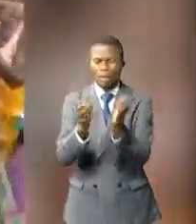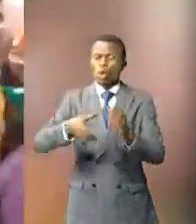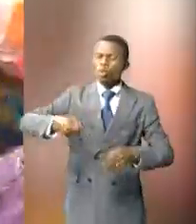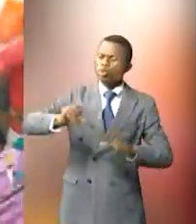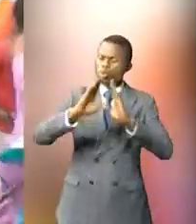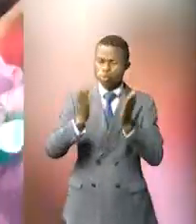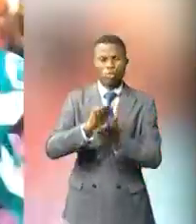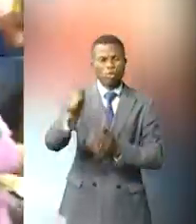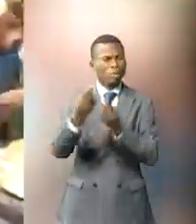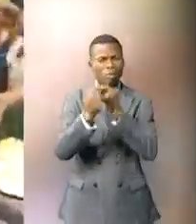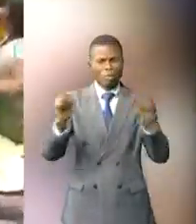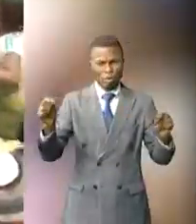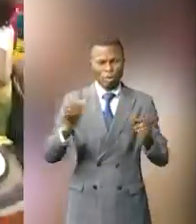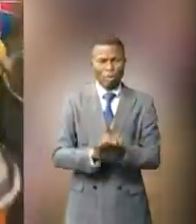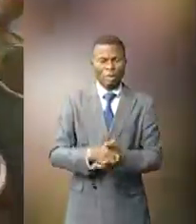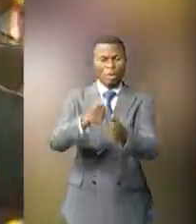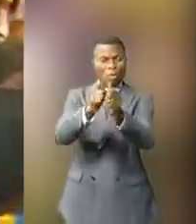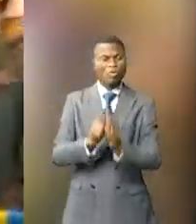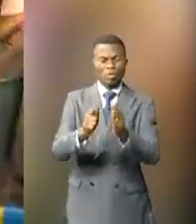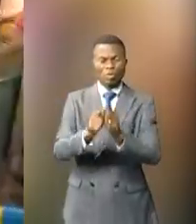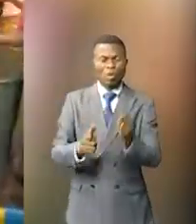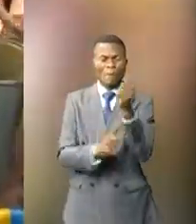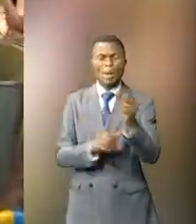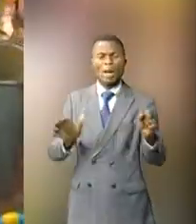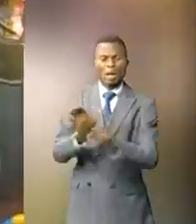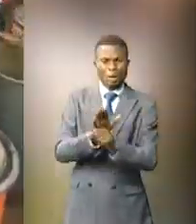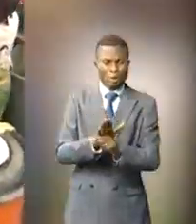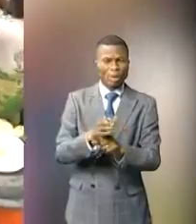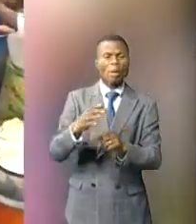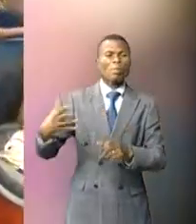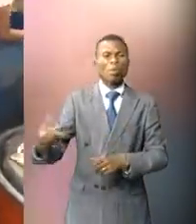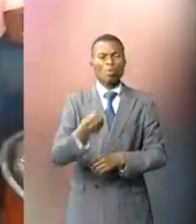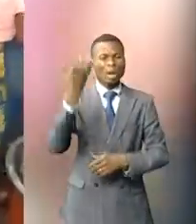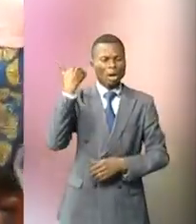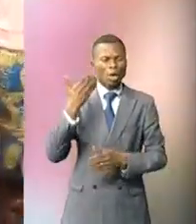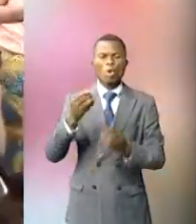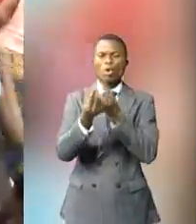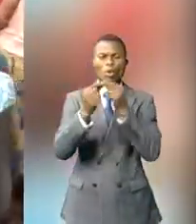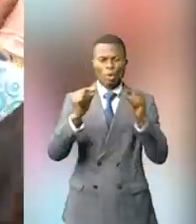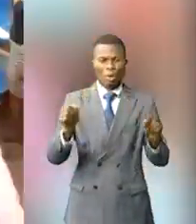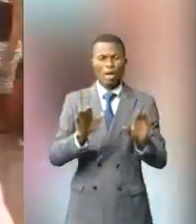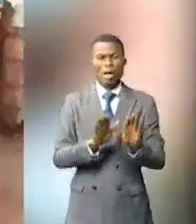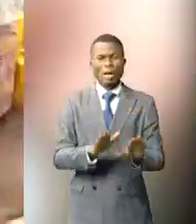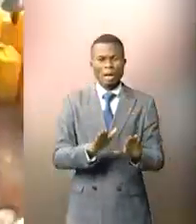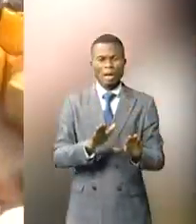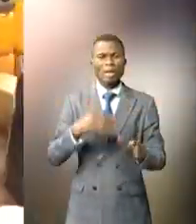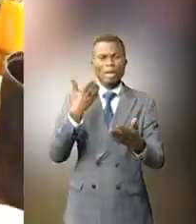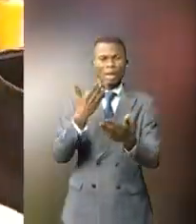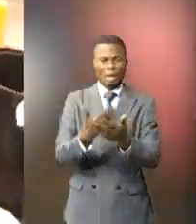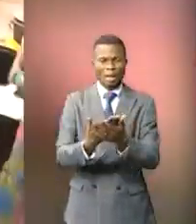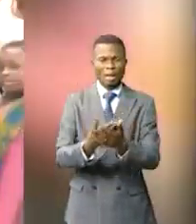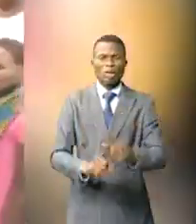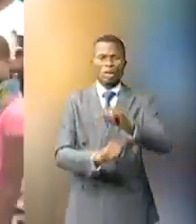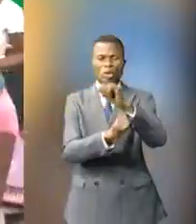Ce matin, les points de forage ont été envahis pour faire gratuitement des réserves d'eau en attendant l'arrivée de l'aide du